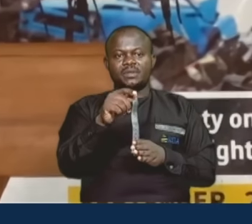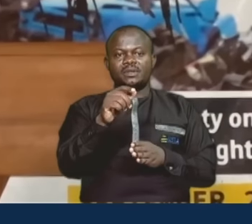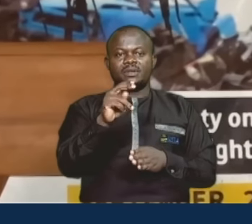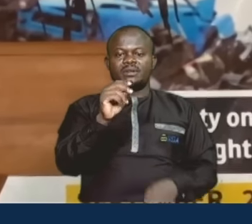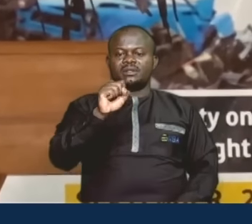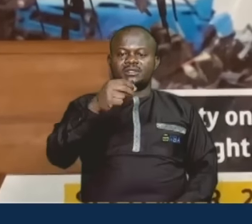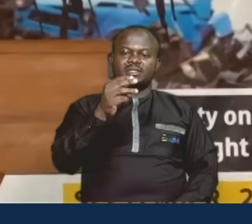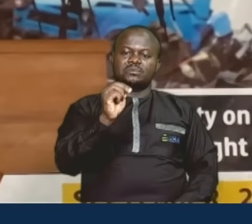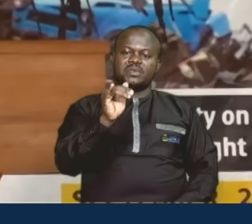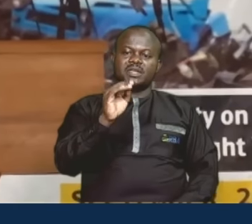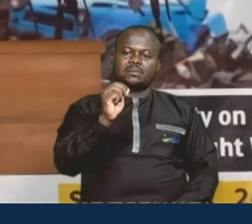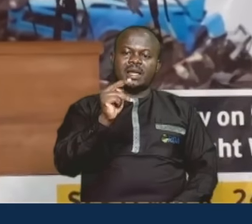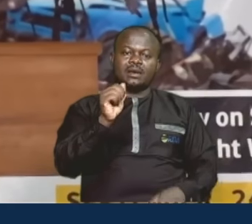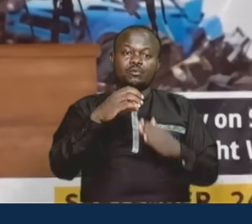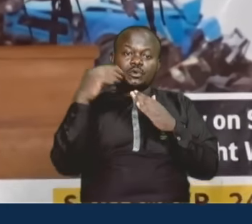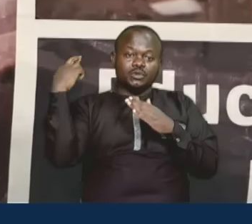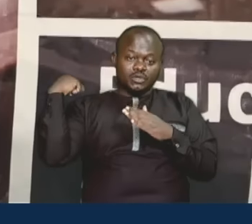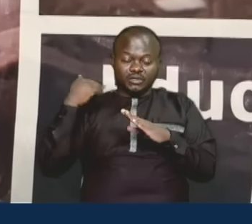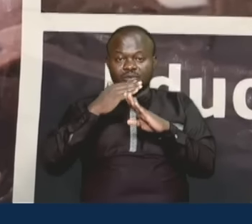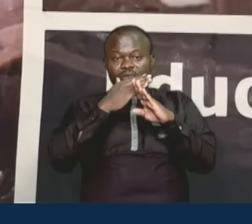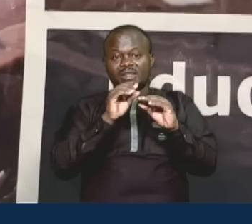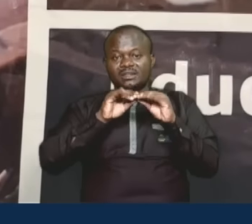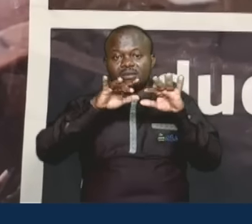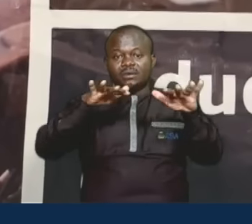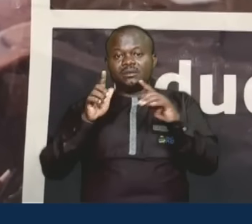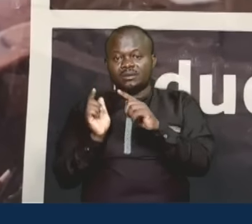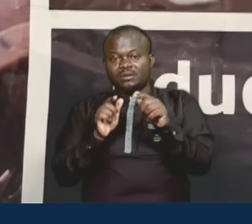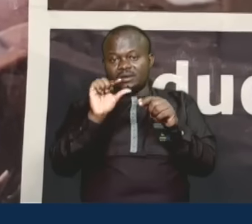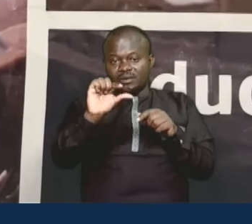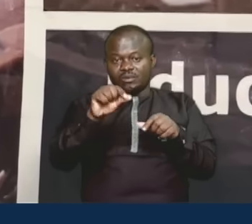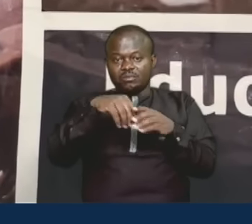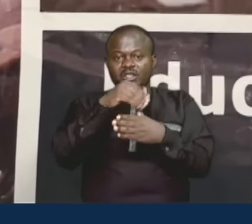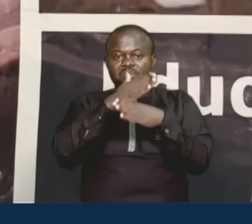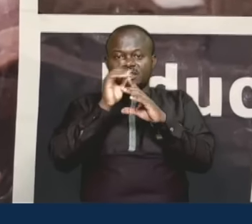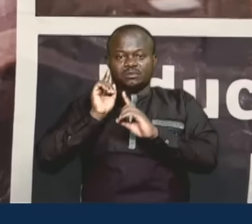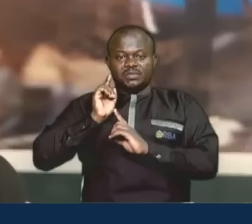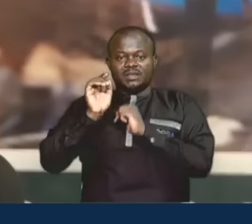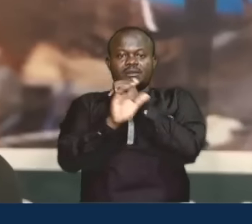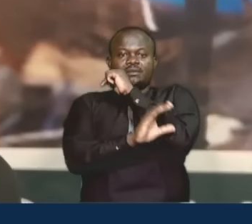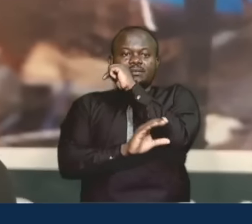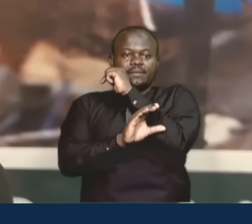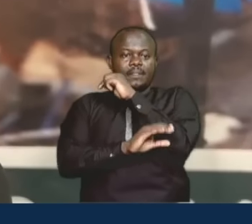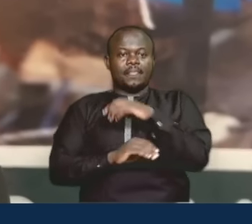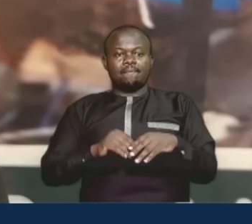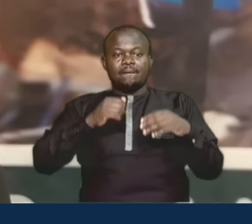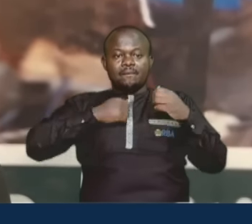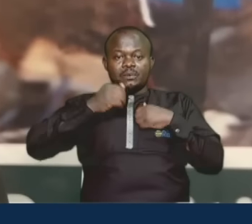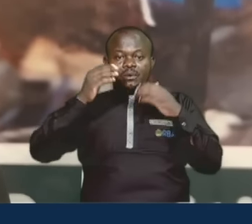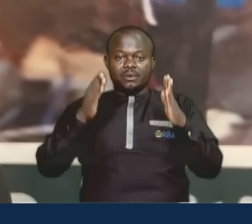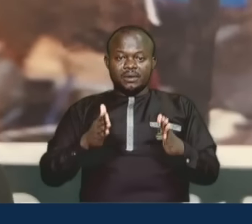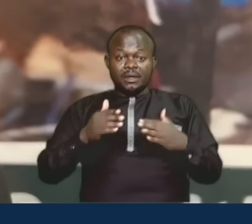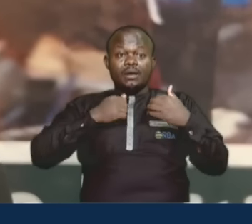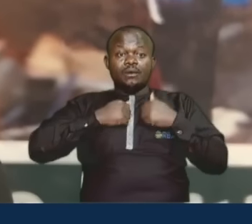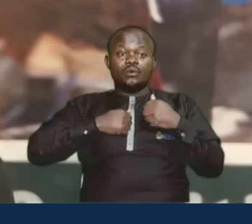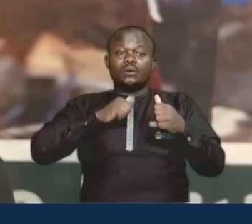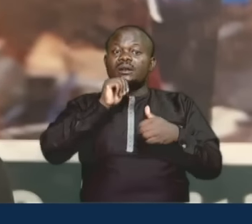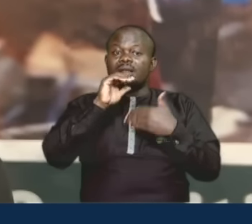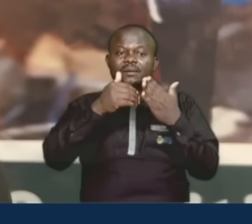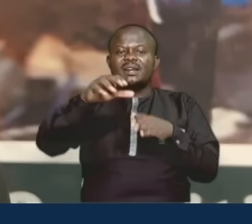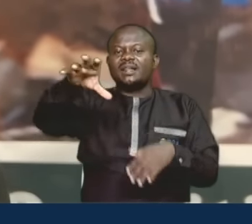Vianney ni umuyobozi w'ishami rishinzwe kurwanya ikwirakwizwa ry'intwaro nto muri Minisiteri y'Umutekano mu gihugu. Mu Rwanda, u Rwanda ntabwo ari